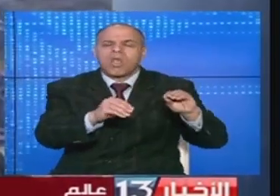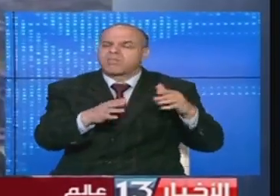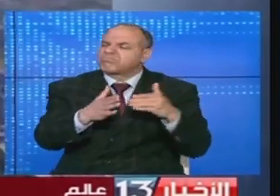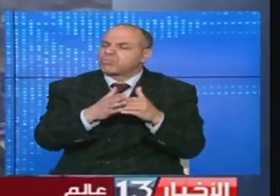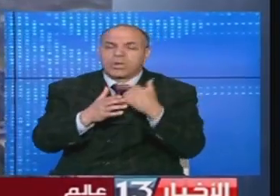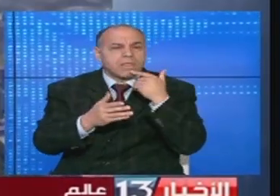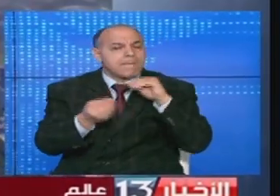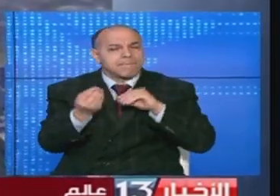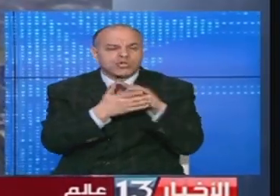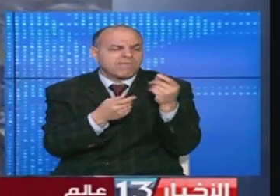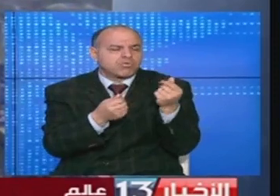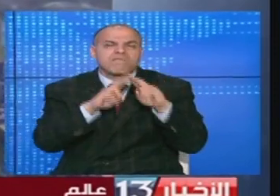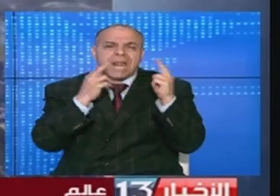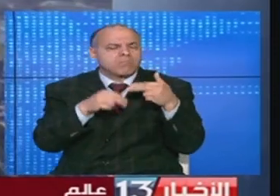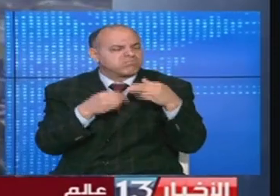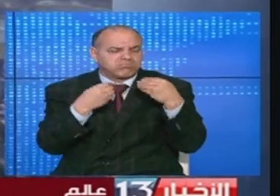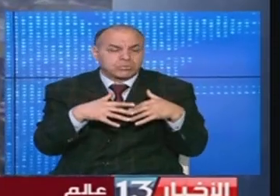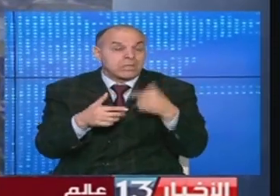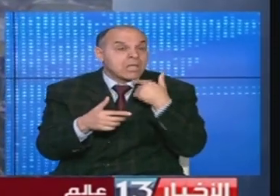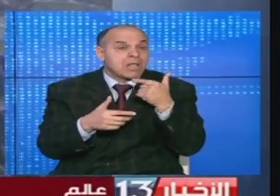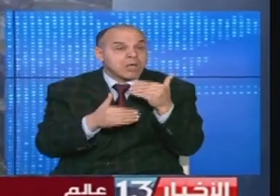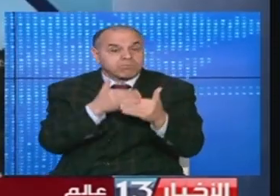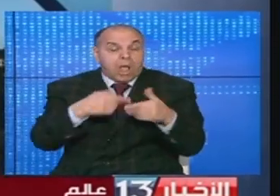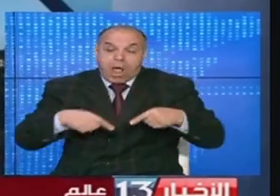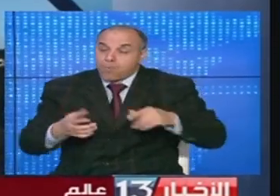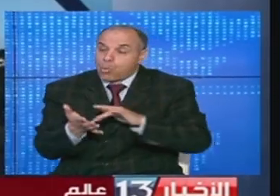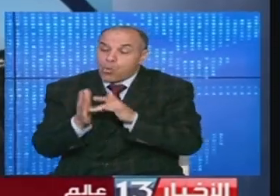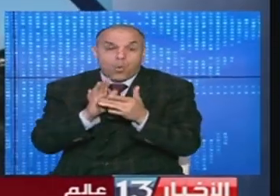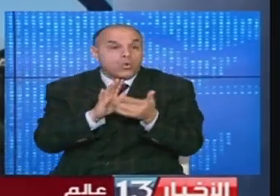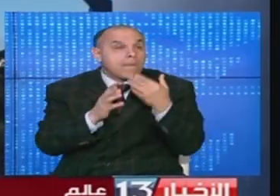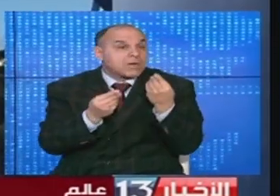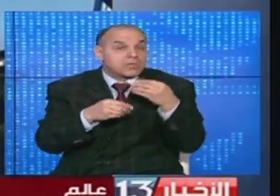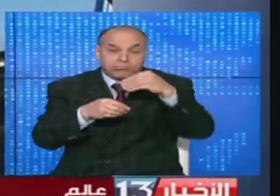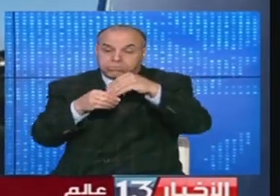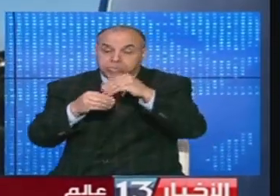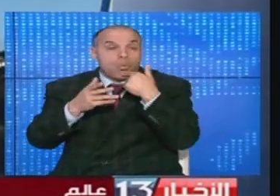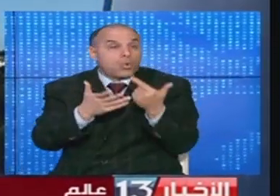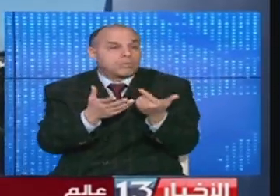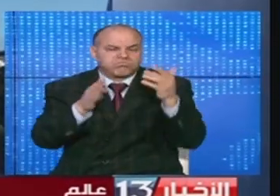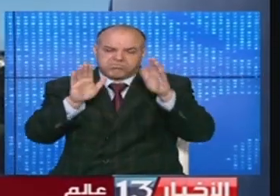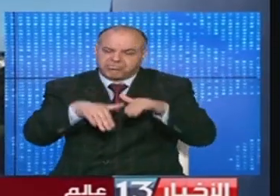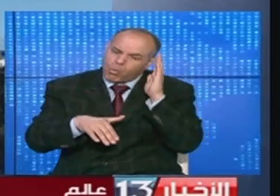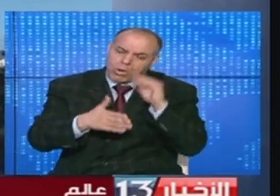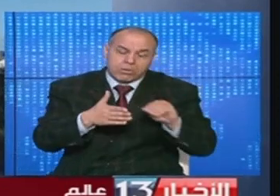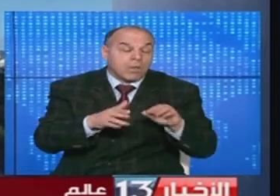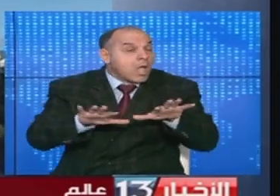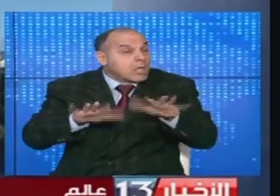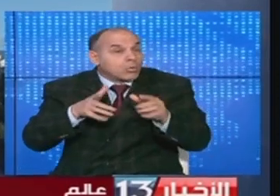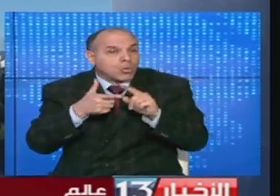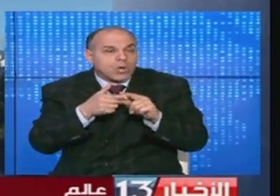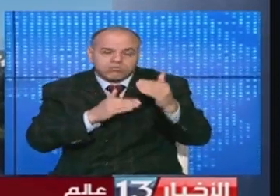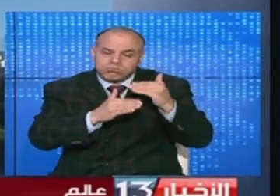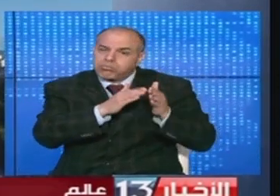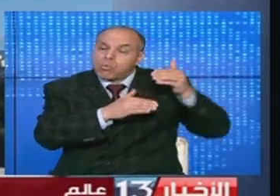الازمه الماليه العالميه حيث ت تنامي المخاوف بشان اتجاه عديد الاقتصاديه الى الركود وسط توقعات بتراجع